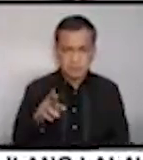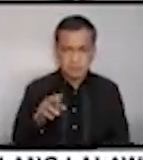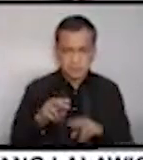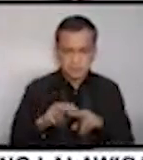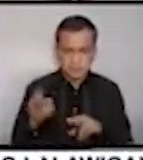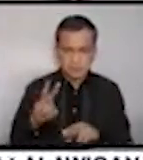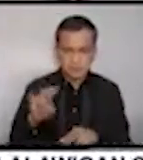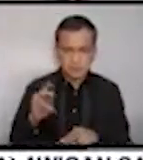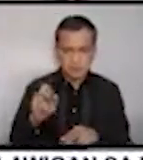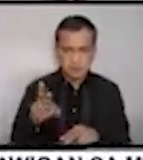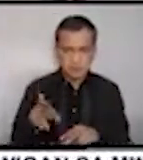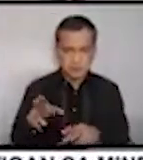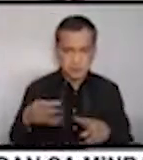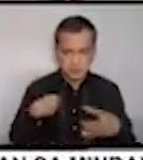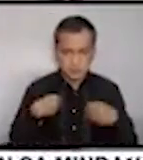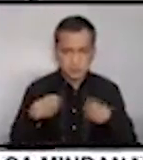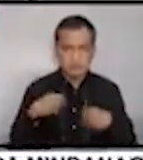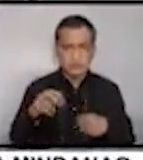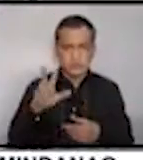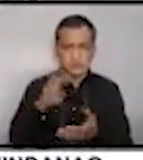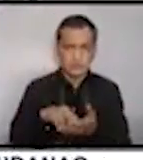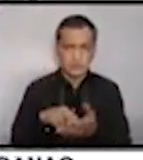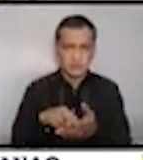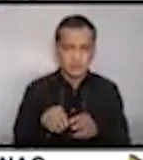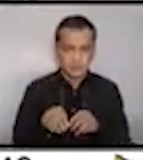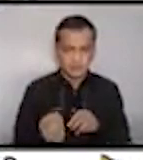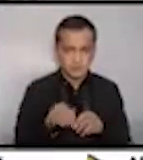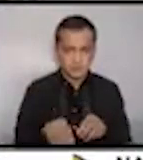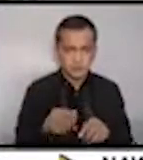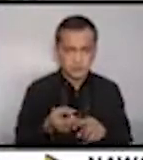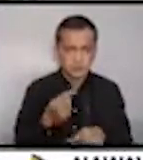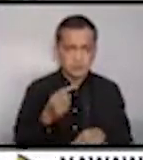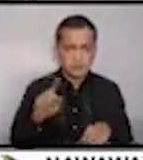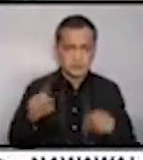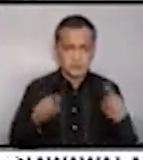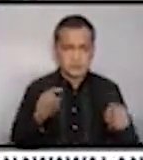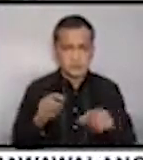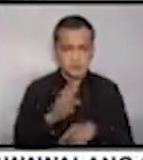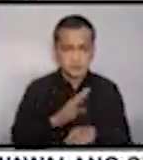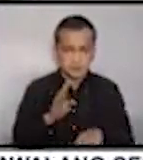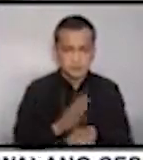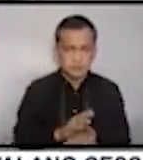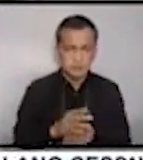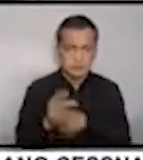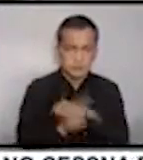tinanggap ng halos 2,000 magsasaka mula sa iba't ibang bayan sa lalawigan.